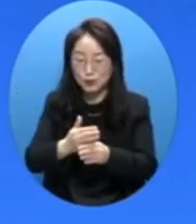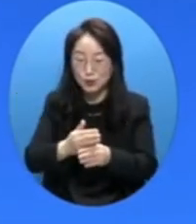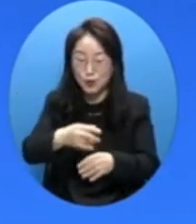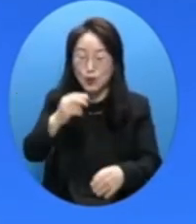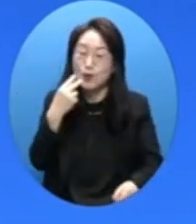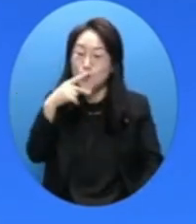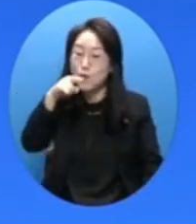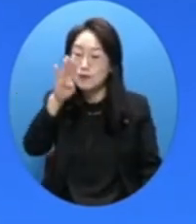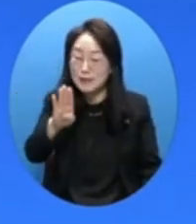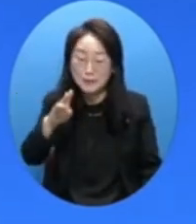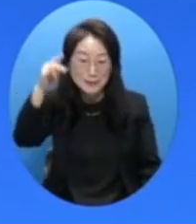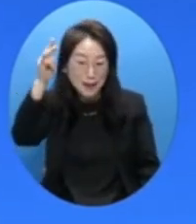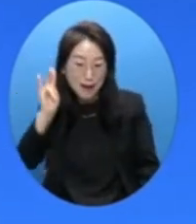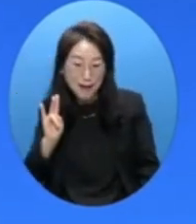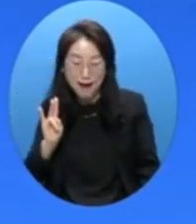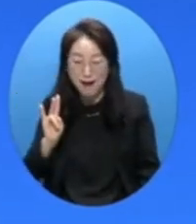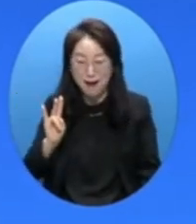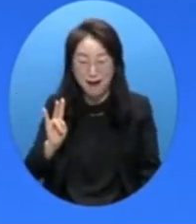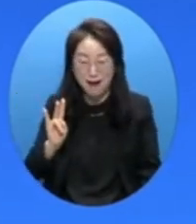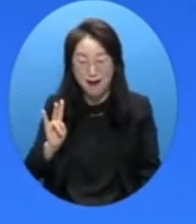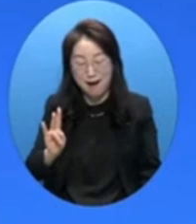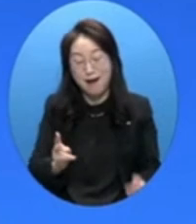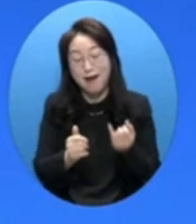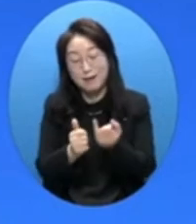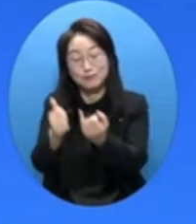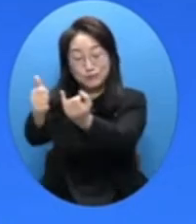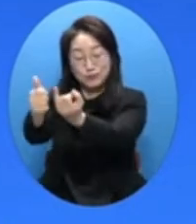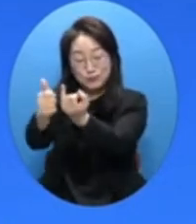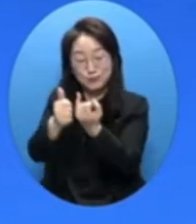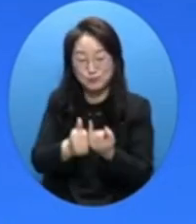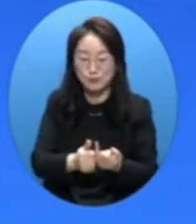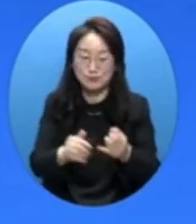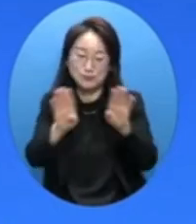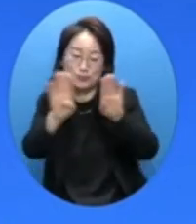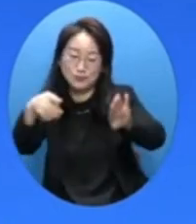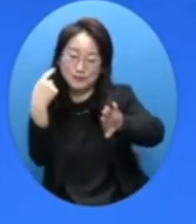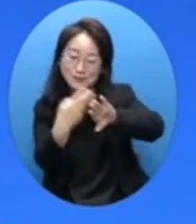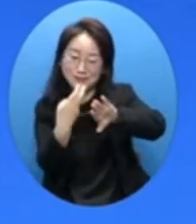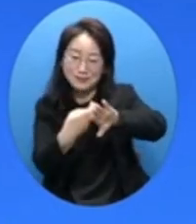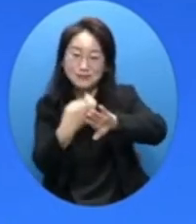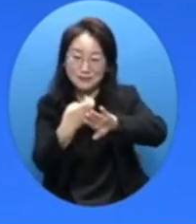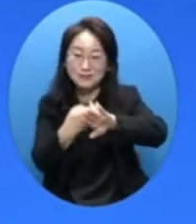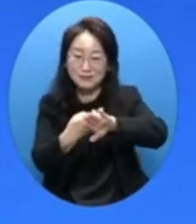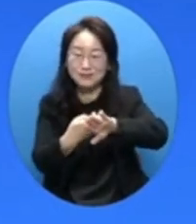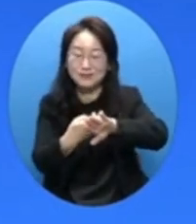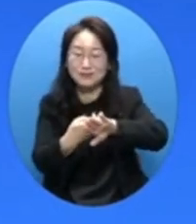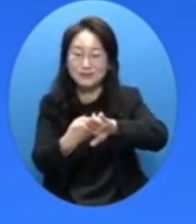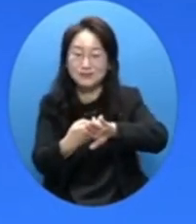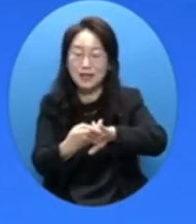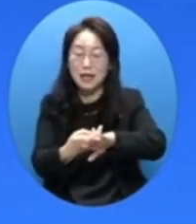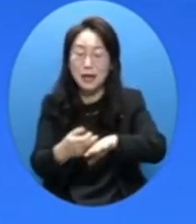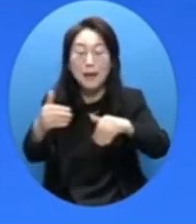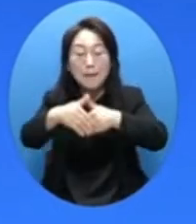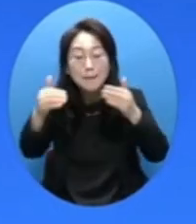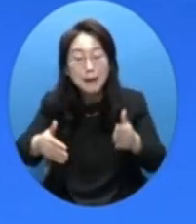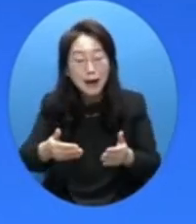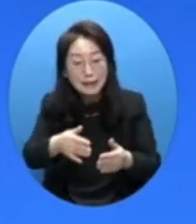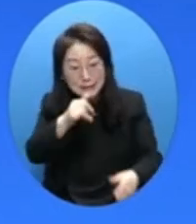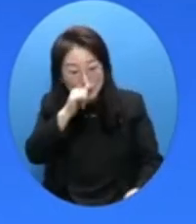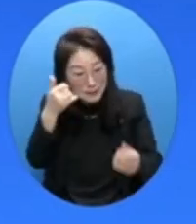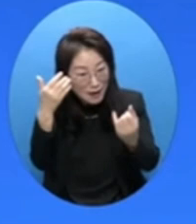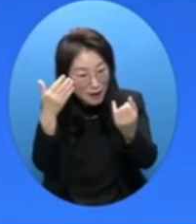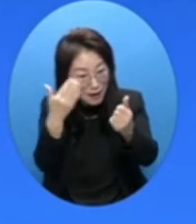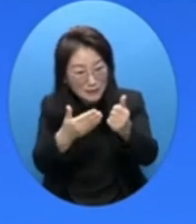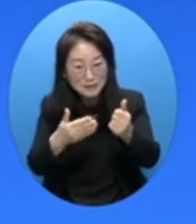마리아가 분장하라고 마녀가 와서 뭘 또 이러면서 빈방을 달라고